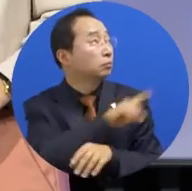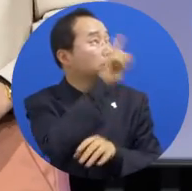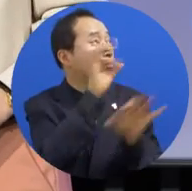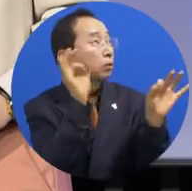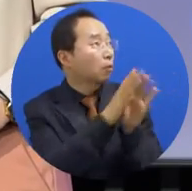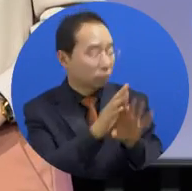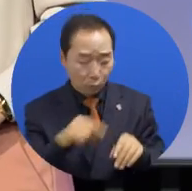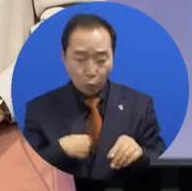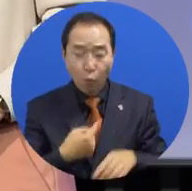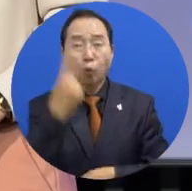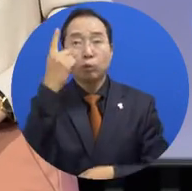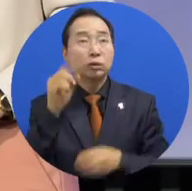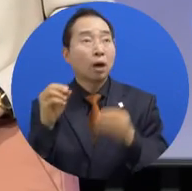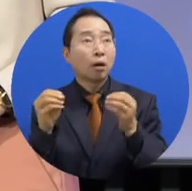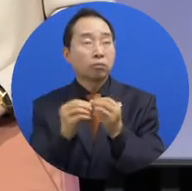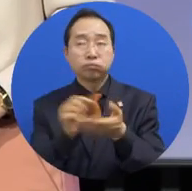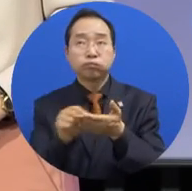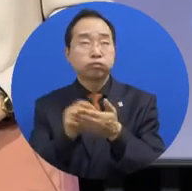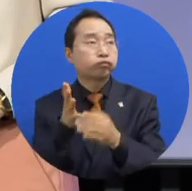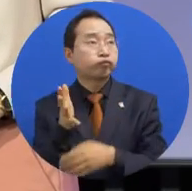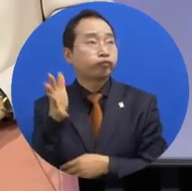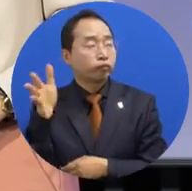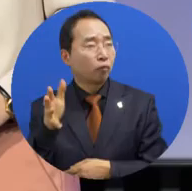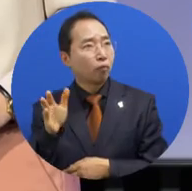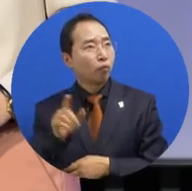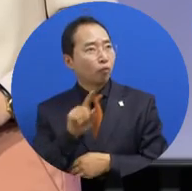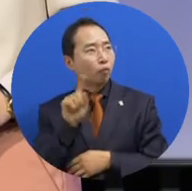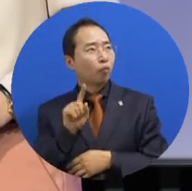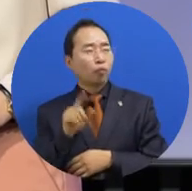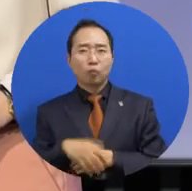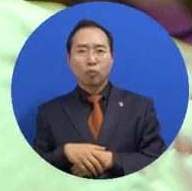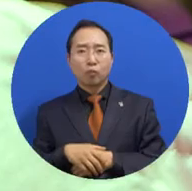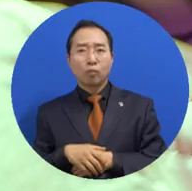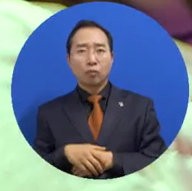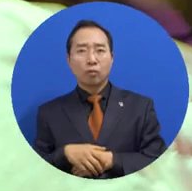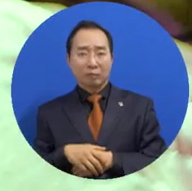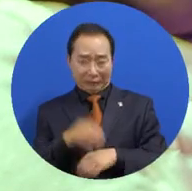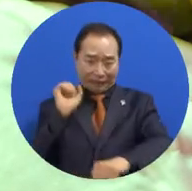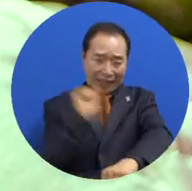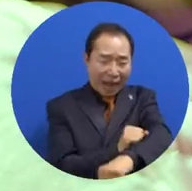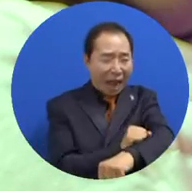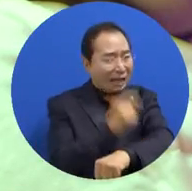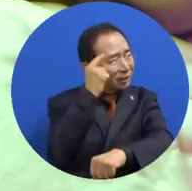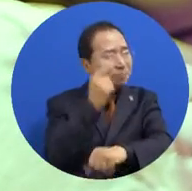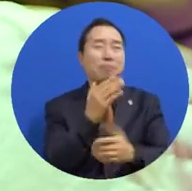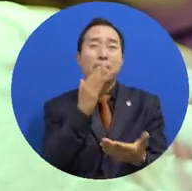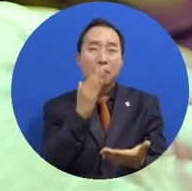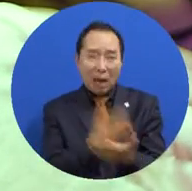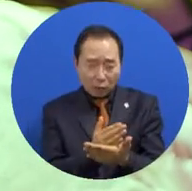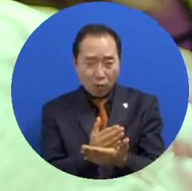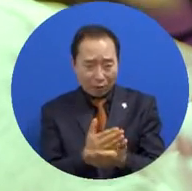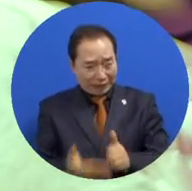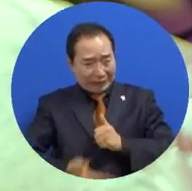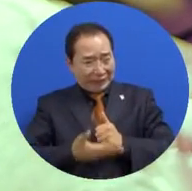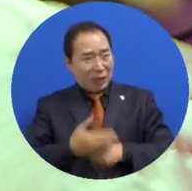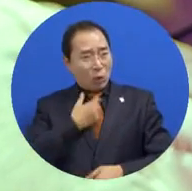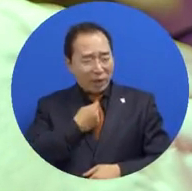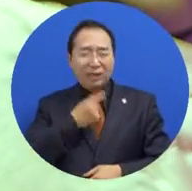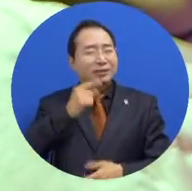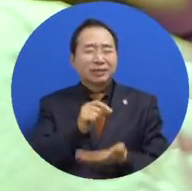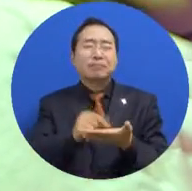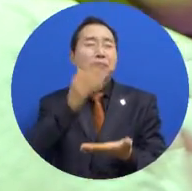글 쓰고 글 써서 이제 이렇게 평생을 살고 있는 거예요. 이거 아주 좋은 전법입니다. 그러네요.